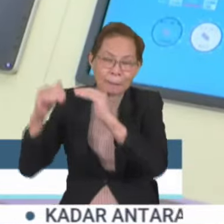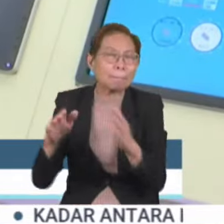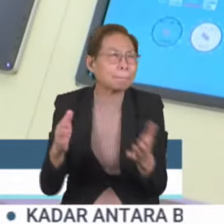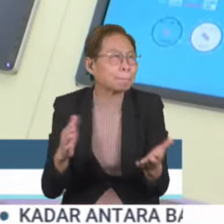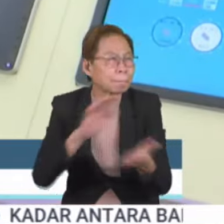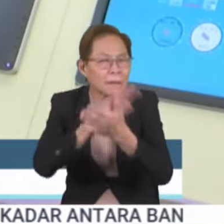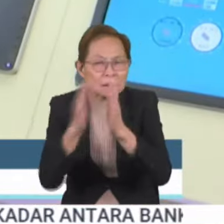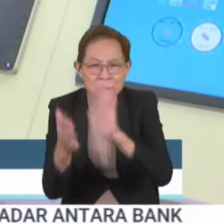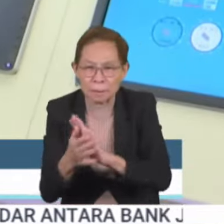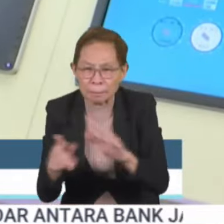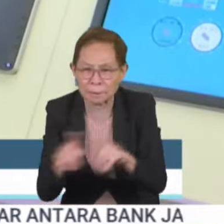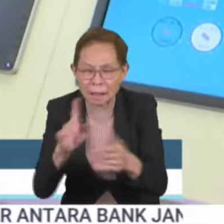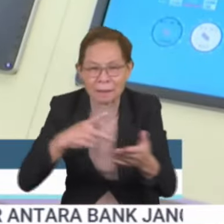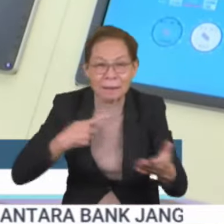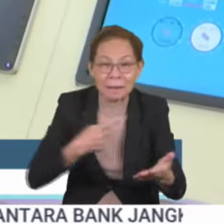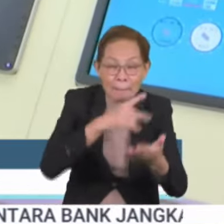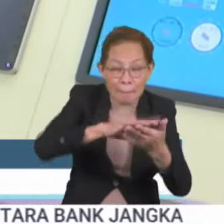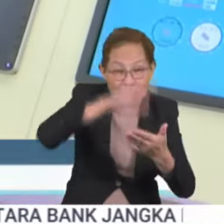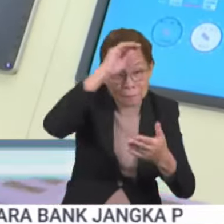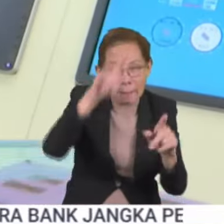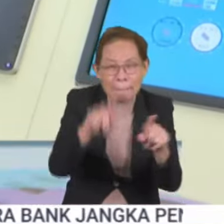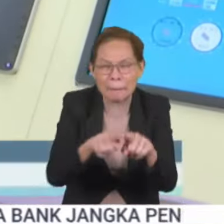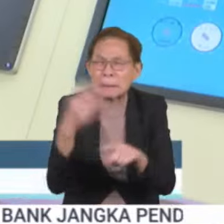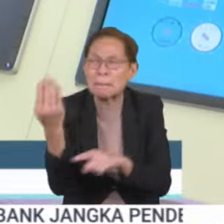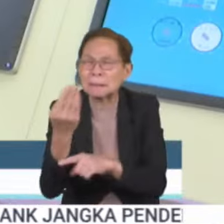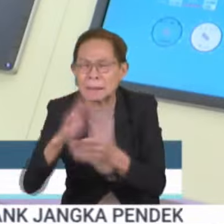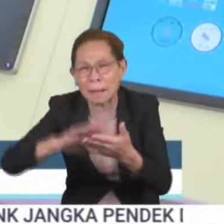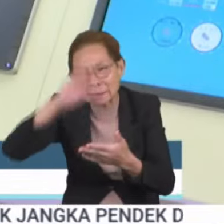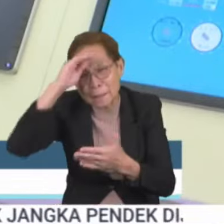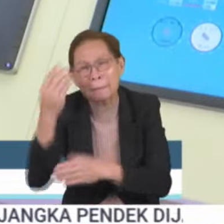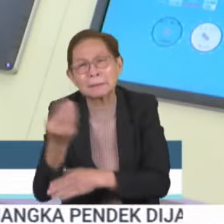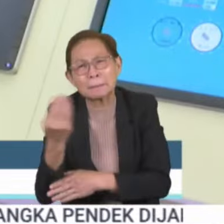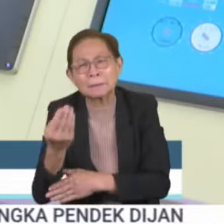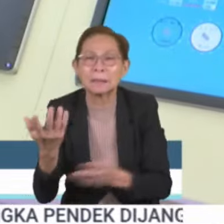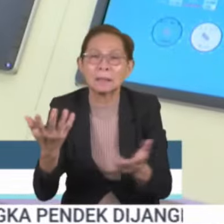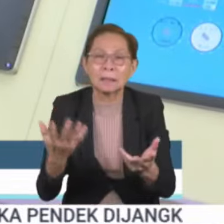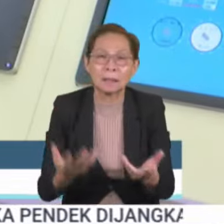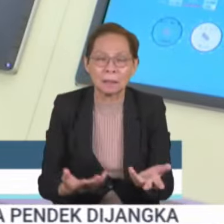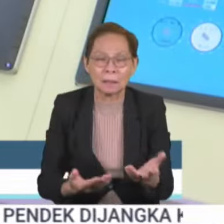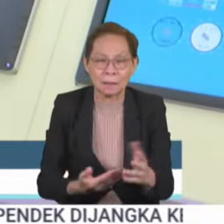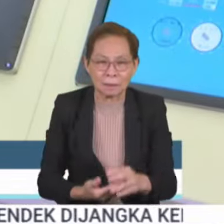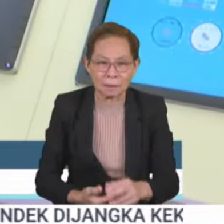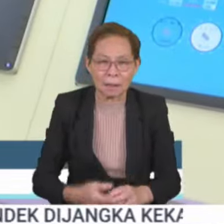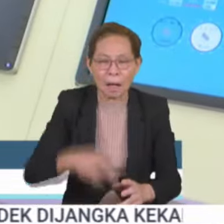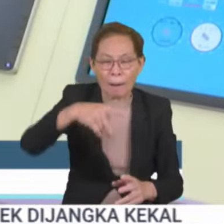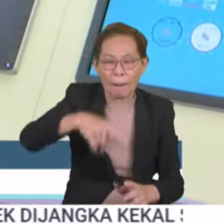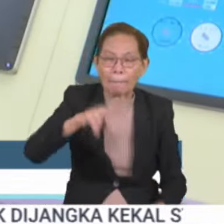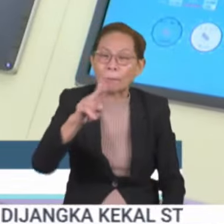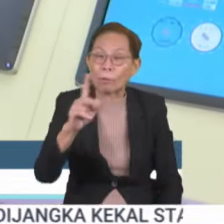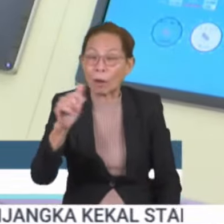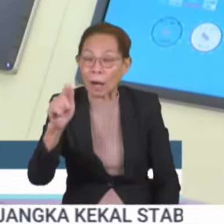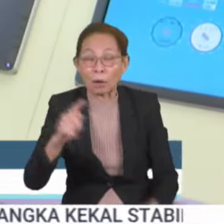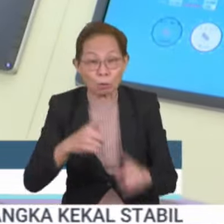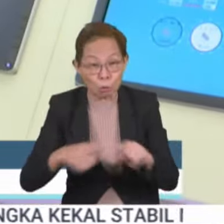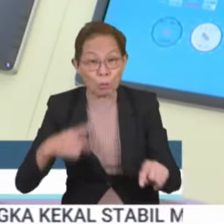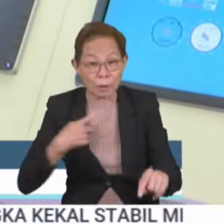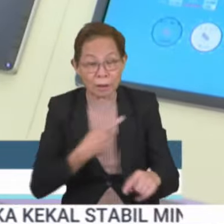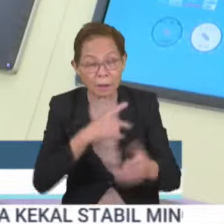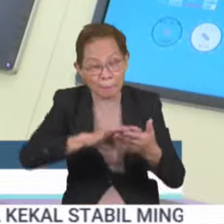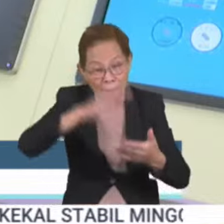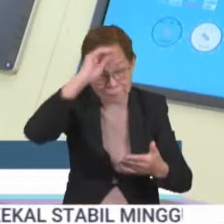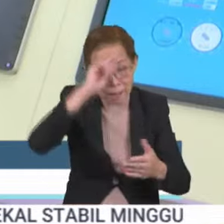macam kita belajar macam biasa-biasa saja, macam apa ni, macam pukat. Rupanya kita banyak belajar lagi pasal